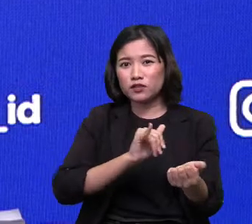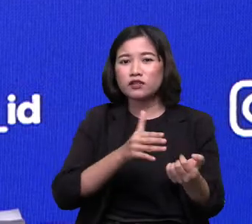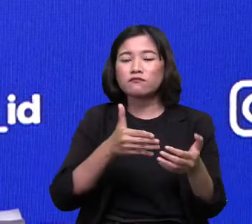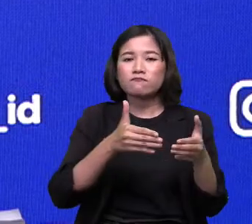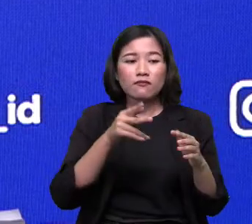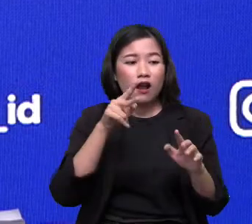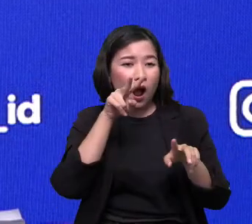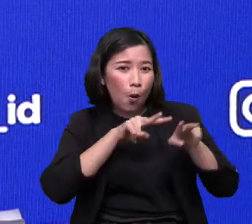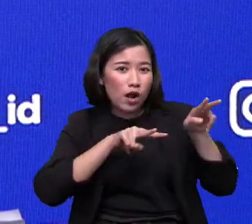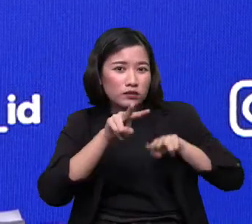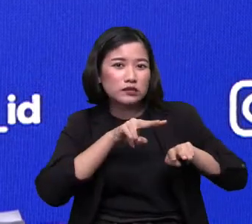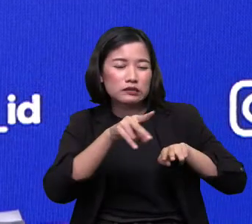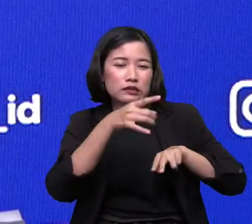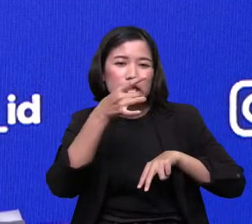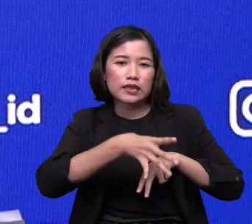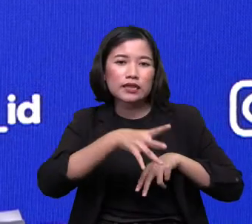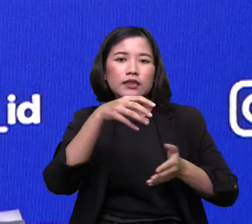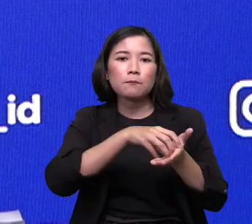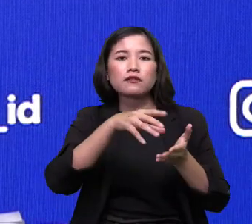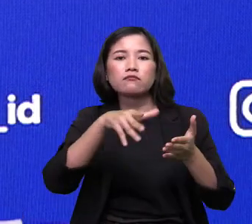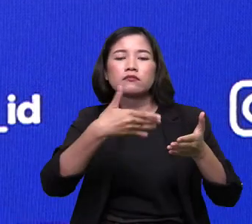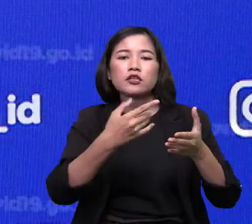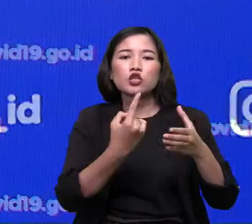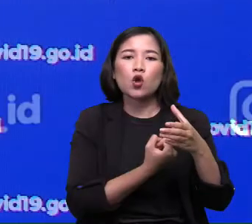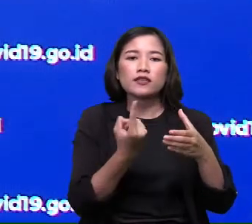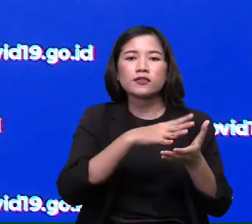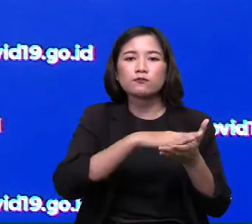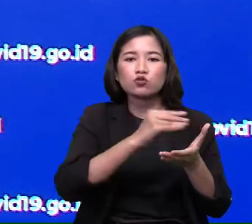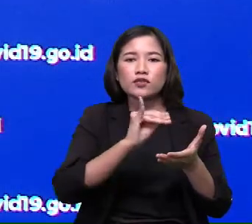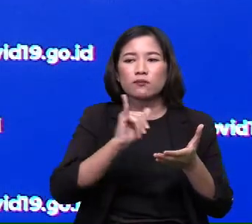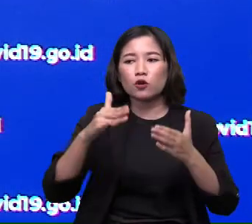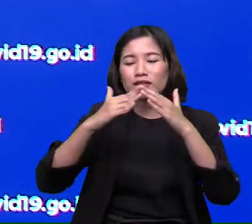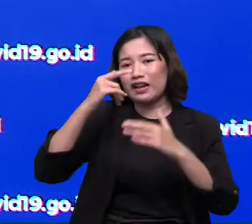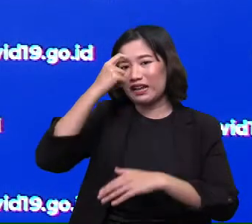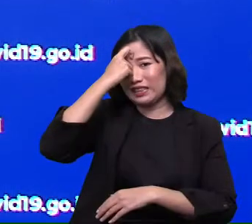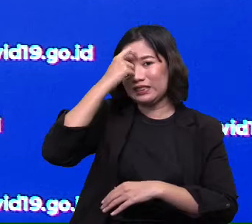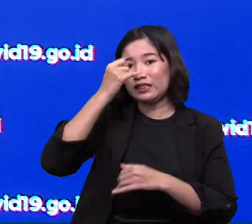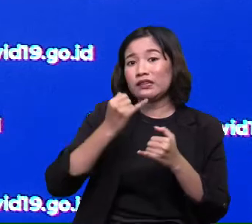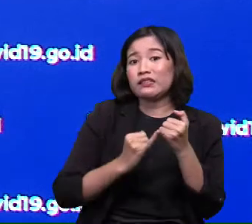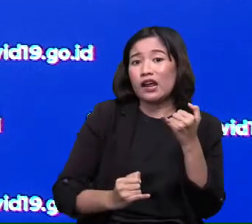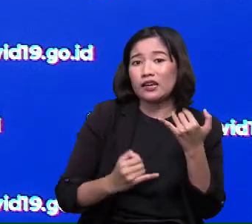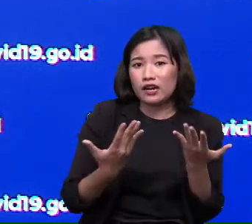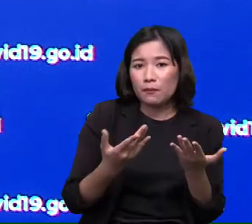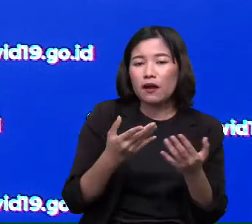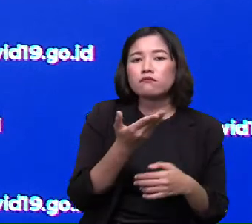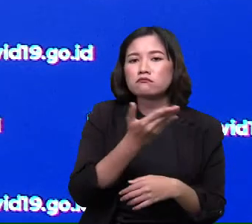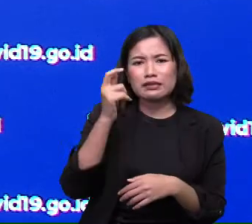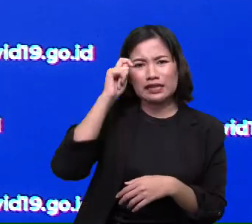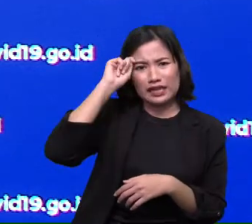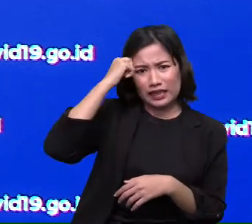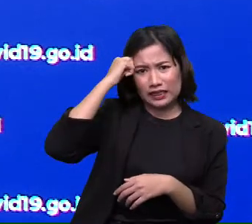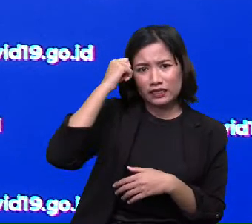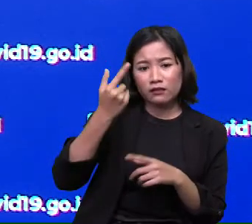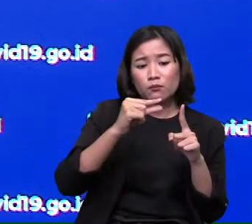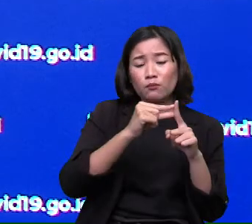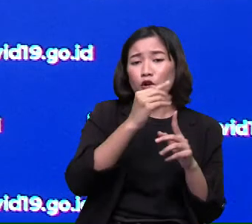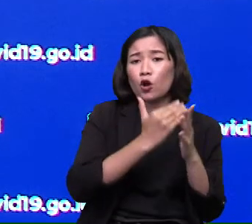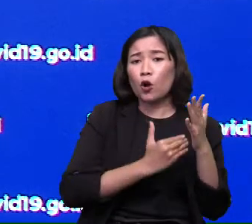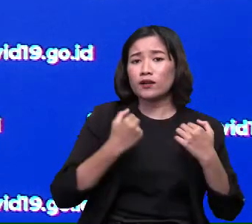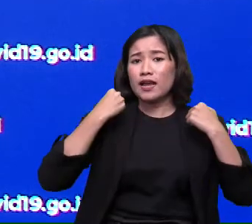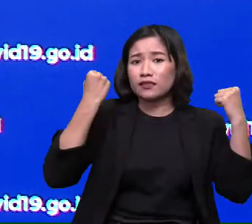terpusat atau rumah sakit rujukan Hai terakhir tidak lelah saya ingatkan untuk terus perketat kembali kedisiplinan protokol